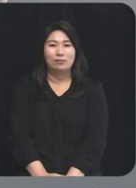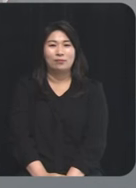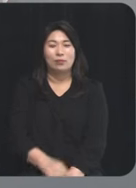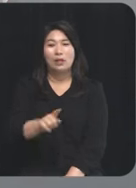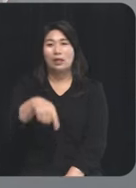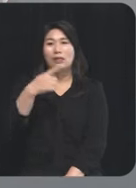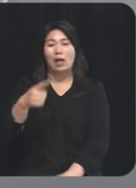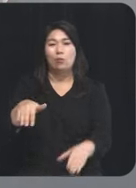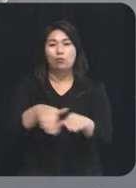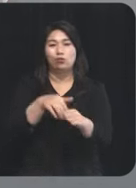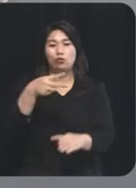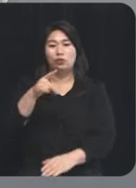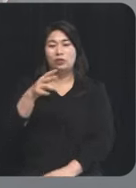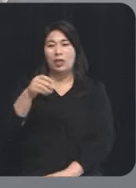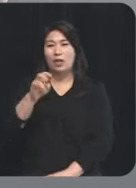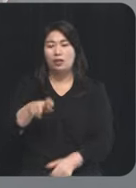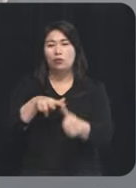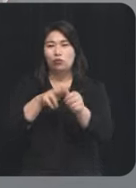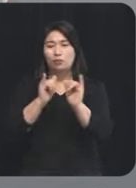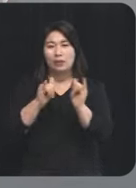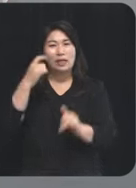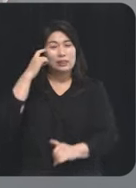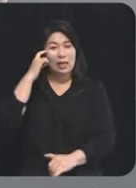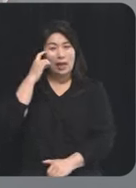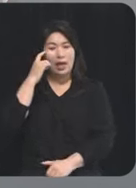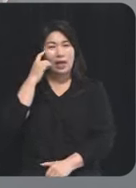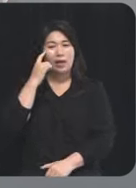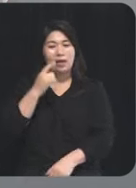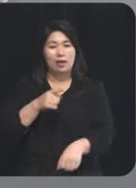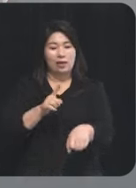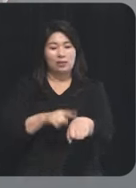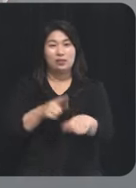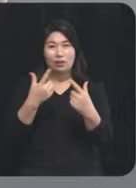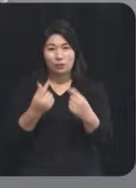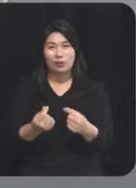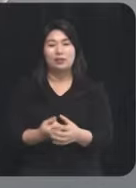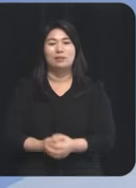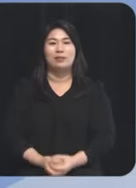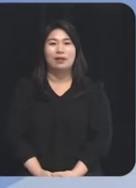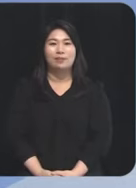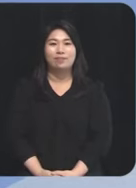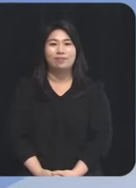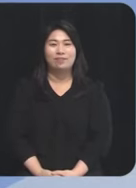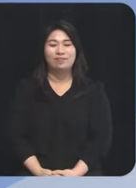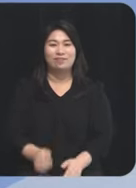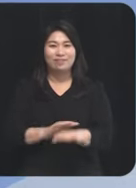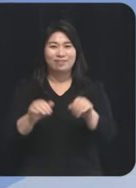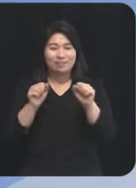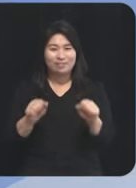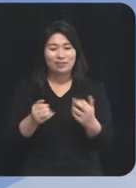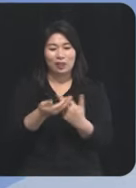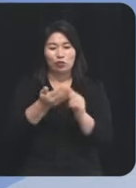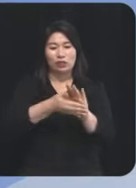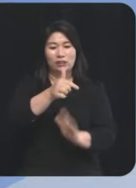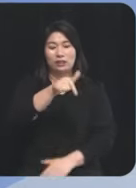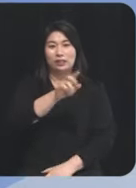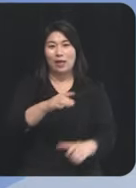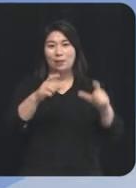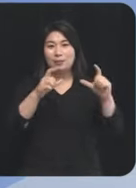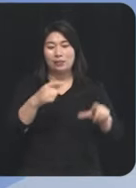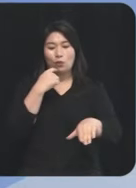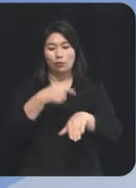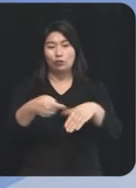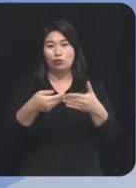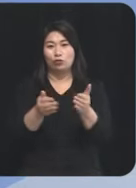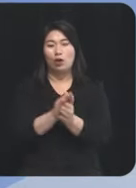이어서 문대림 후보의 출마의 변을 듣겠습니다. 역시 30초 드립니다. 네, 도민 여러분, 제주시갑 더불어민주당